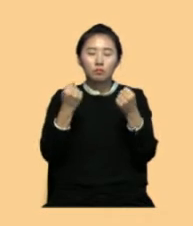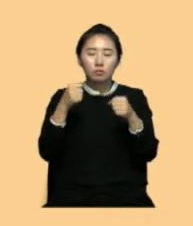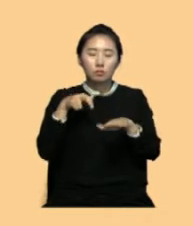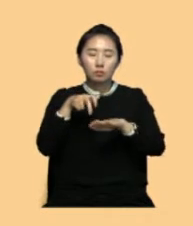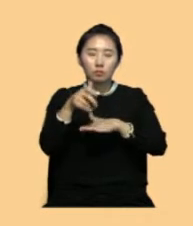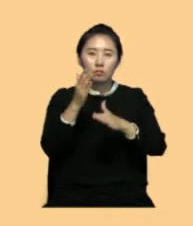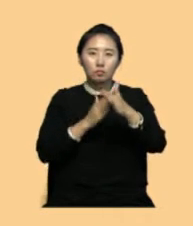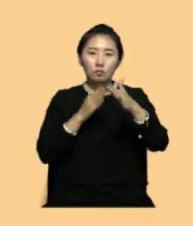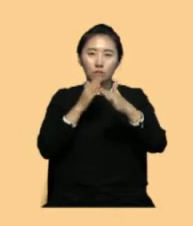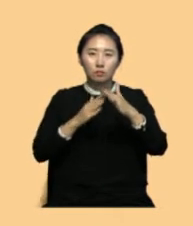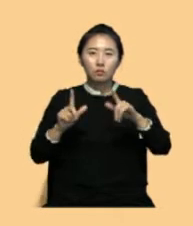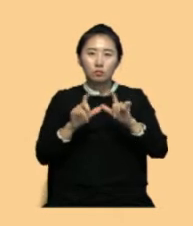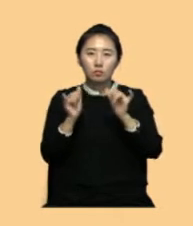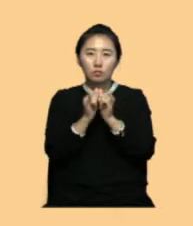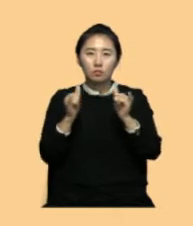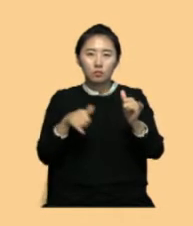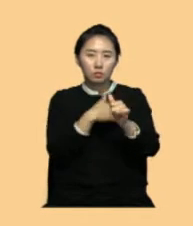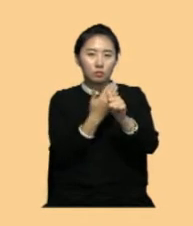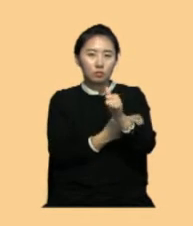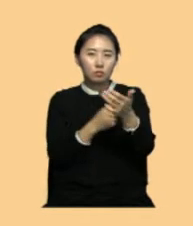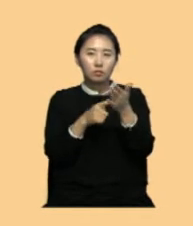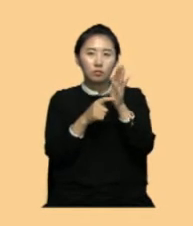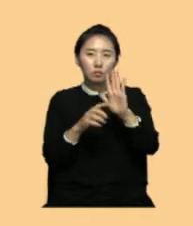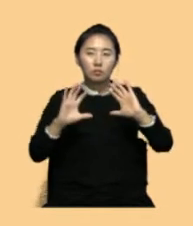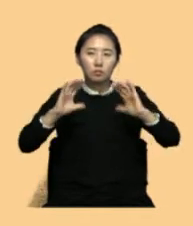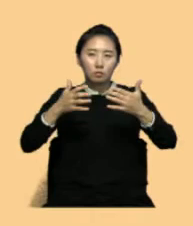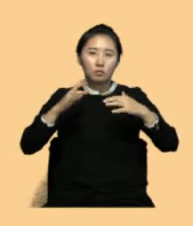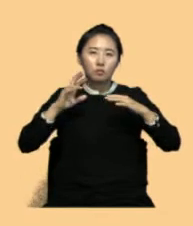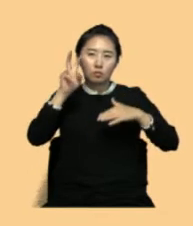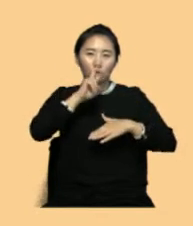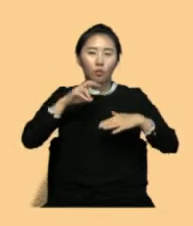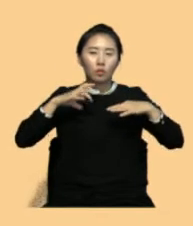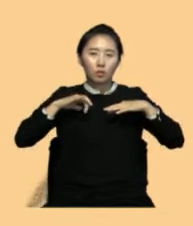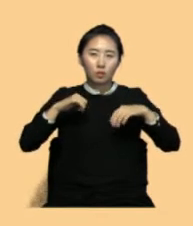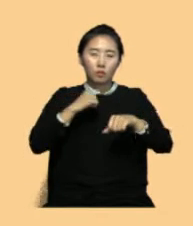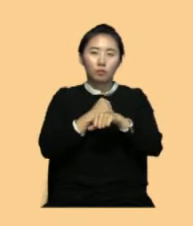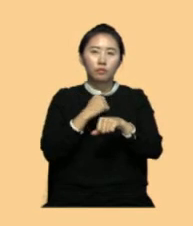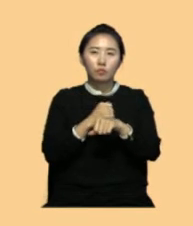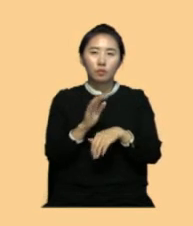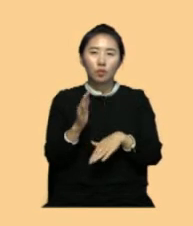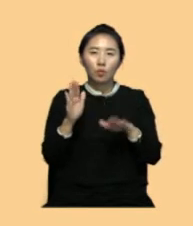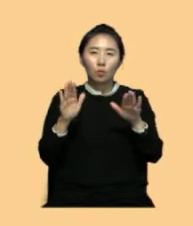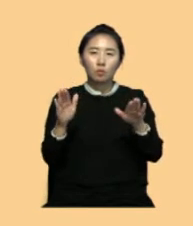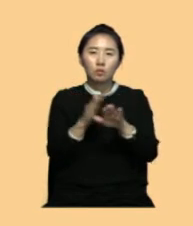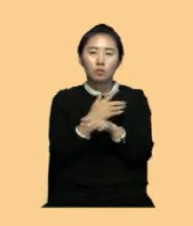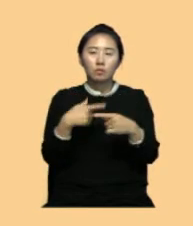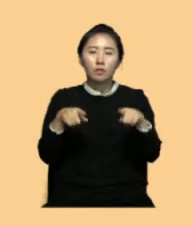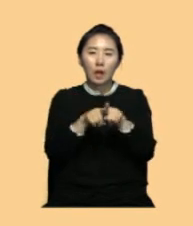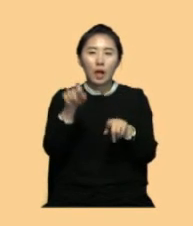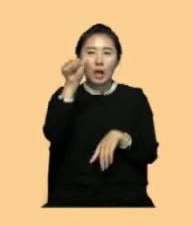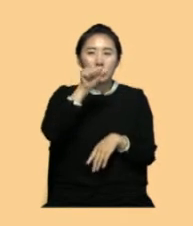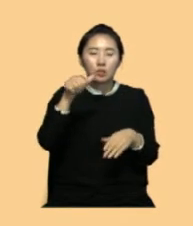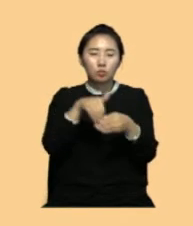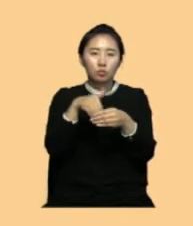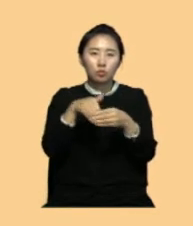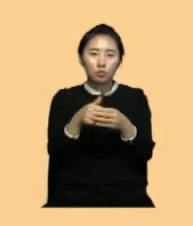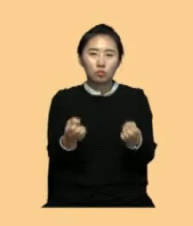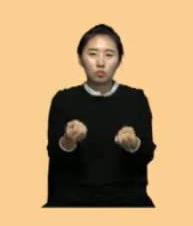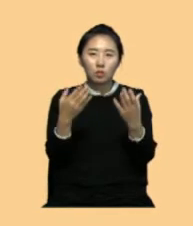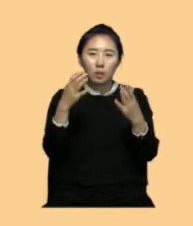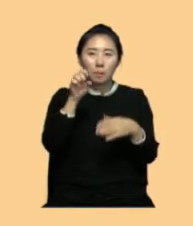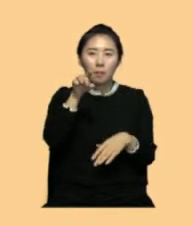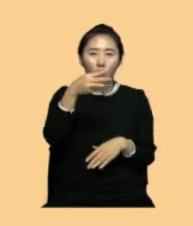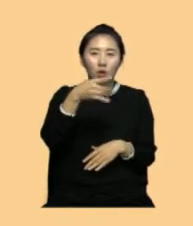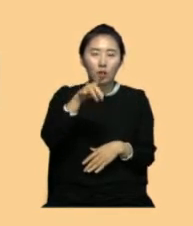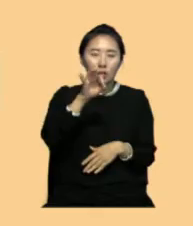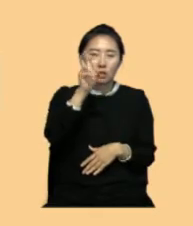대회와 구민들의 끼 발산의 장인 구민 노래자랑도 열립니다. 올해부터 함께 열리는 아시아 문화축제는